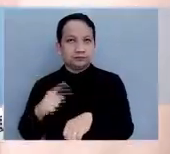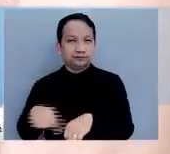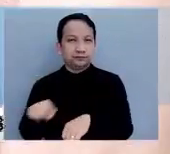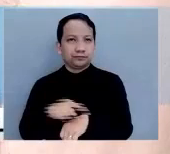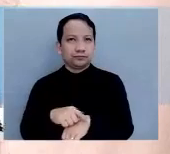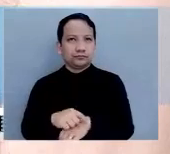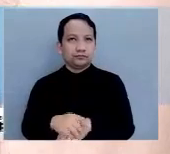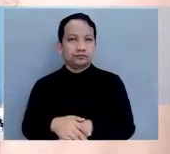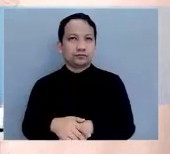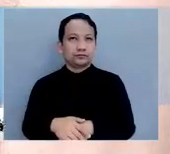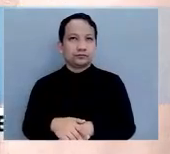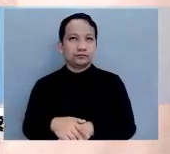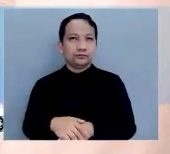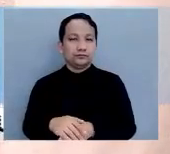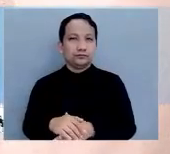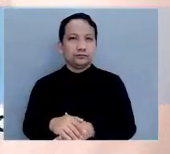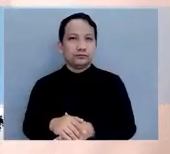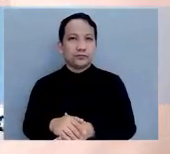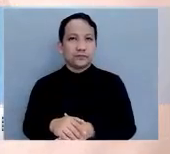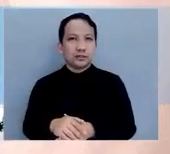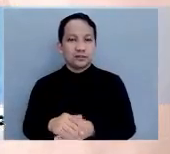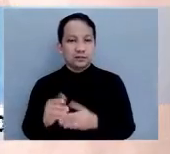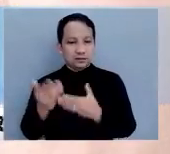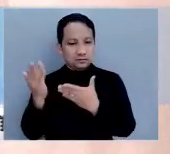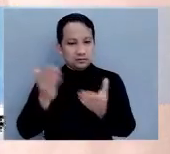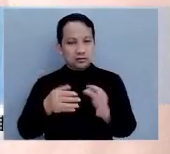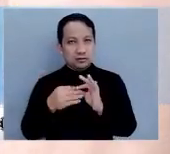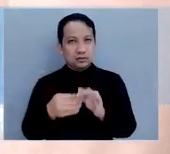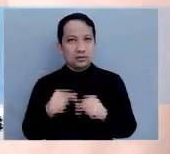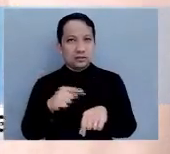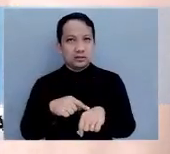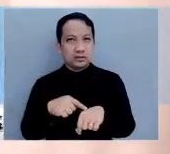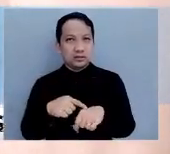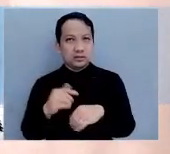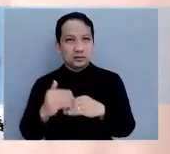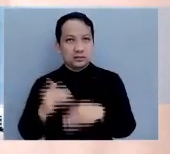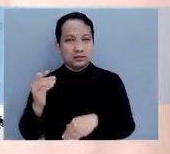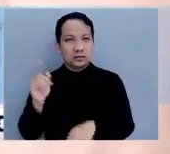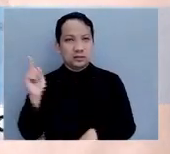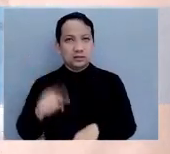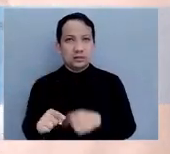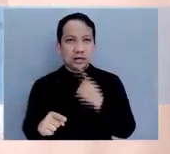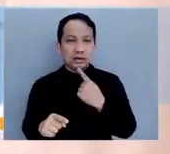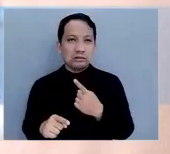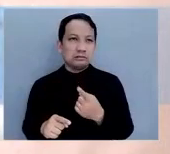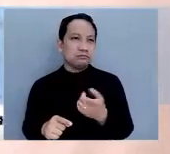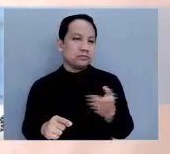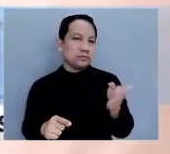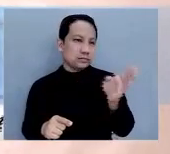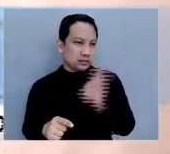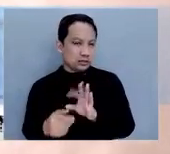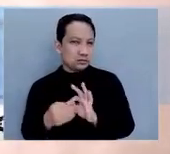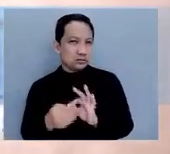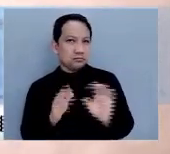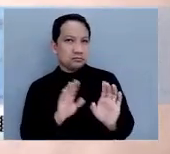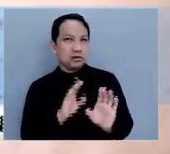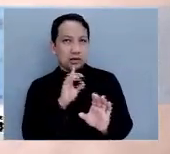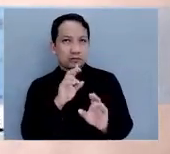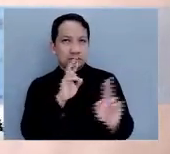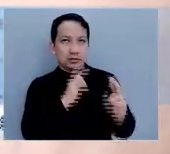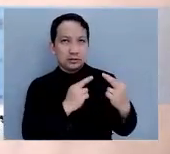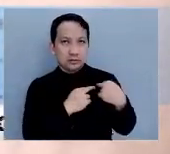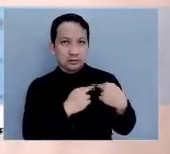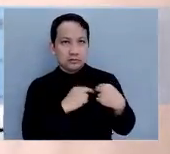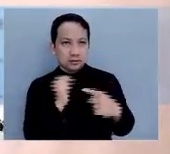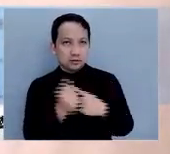may mga profesyon talaga na kailangan pagbuhusan mo talaga ng oras, yung pag-aaral mo doon, and yung